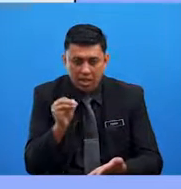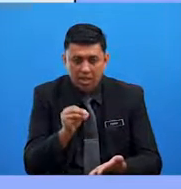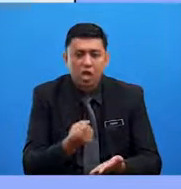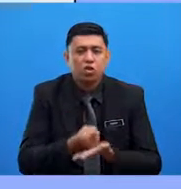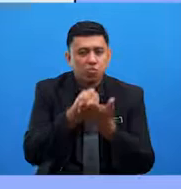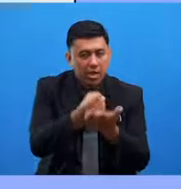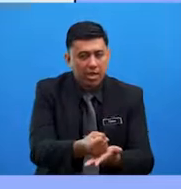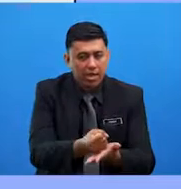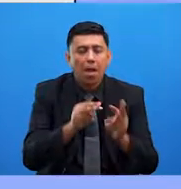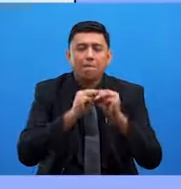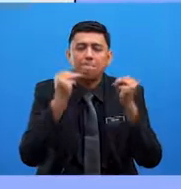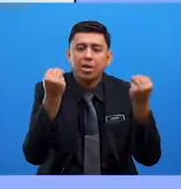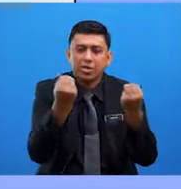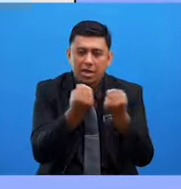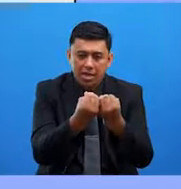sumbangan masyarakat.